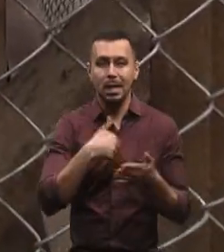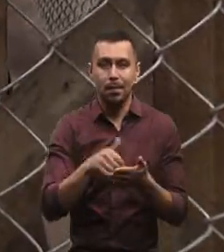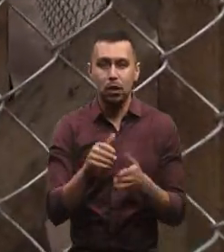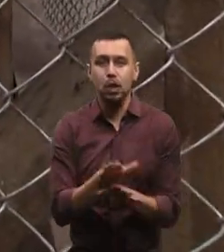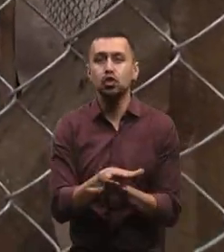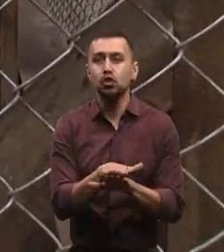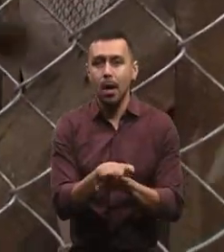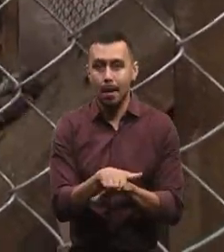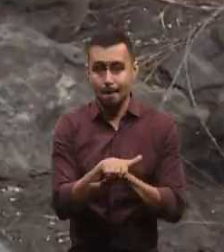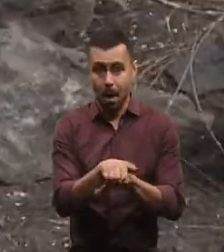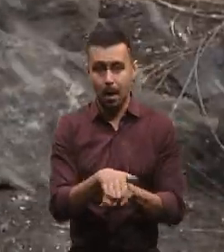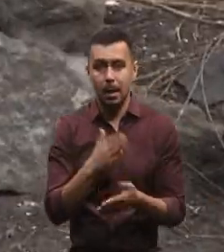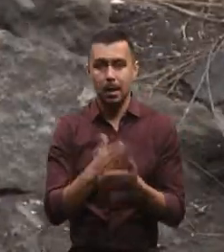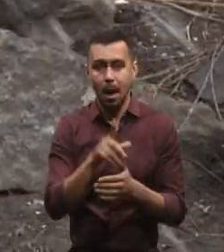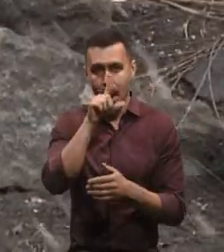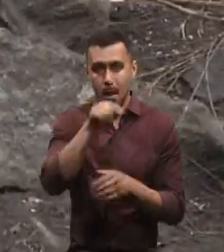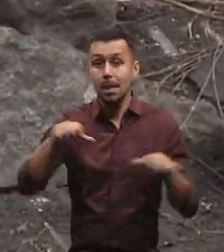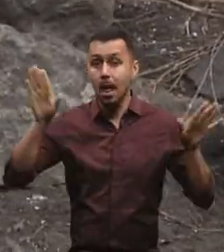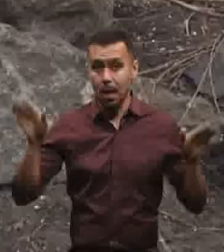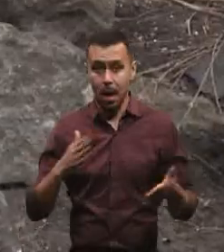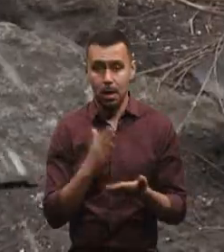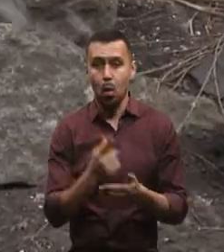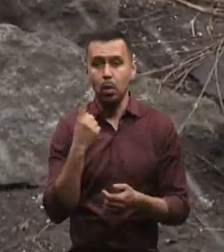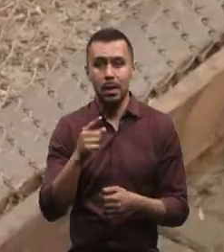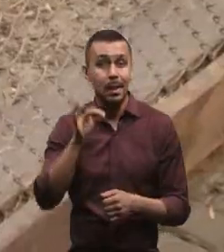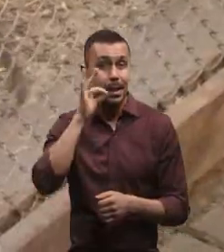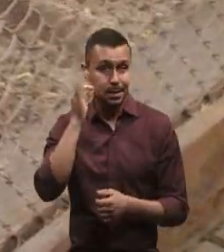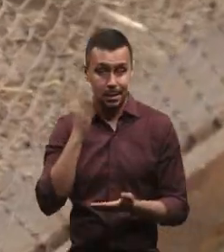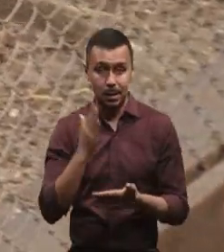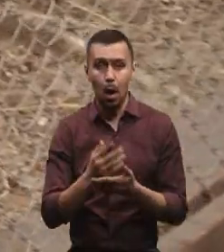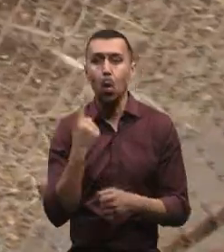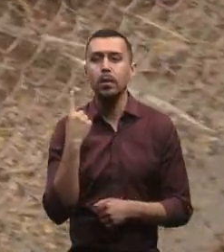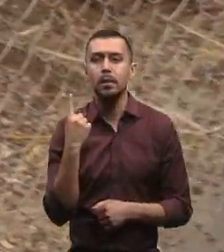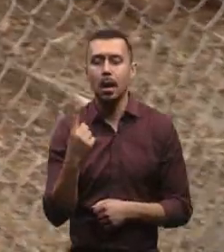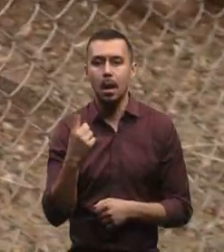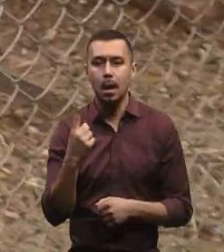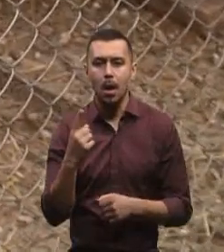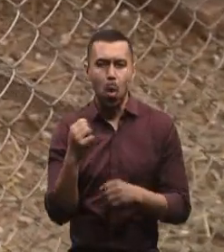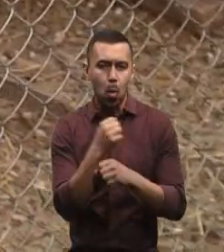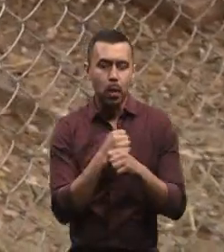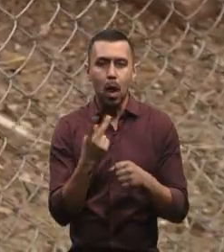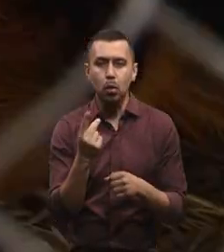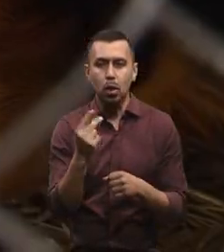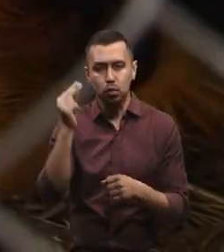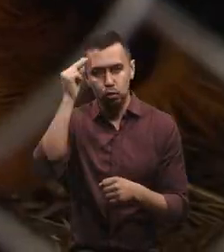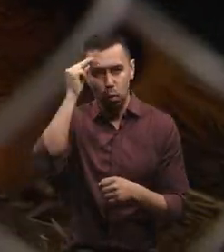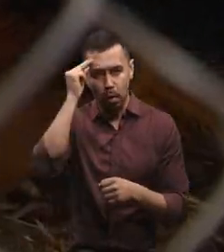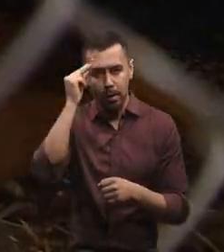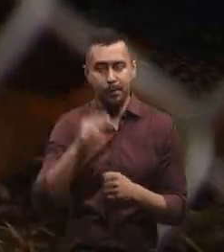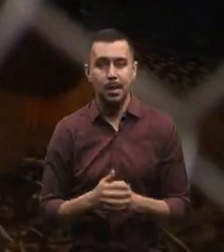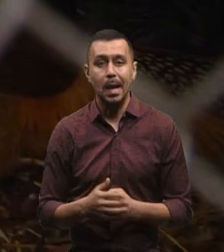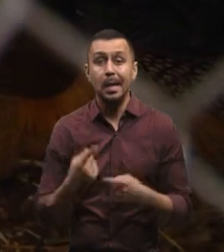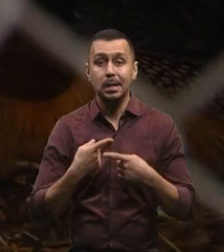черепахи. Лелека є один, лисиці є, одна руда, друга чорнобурка.